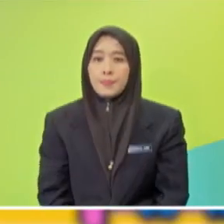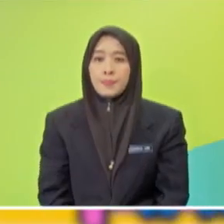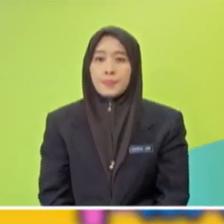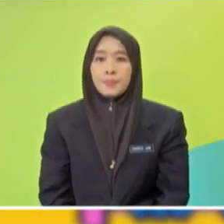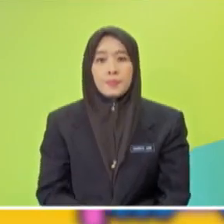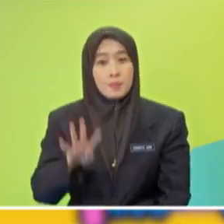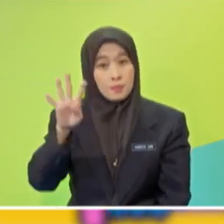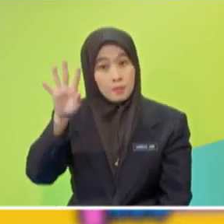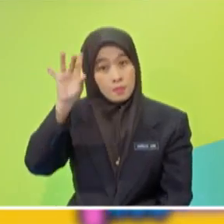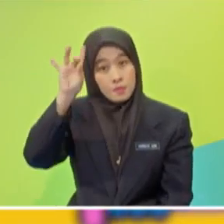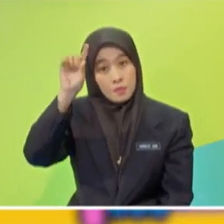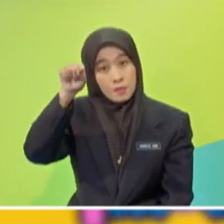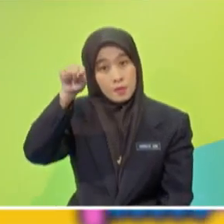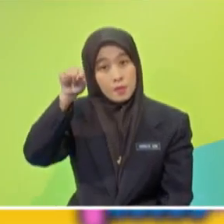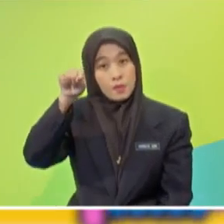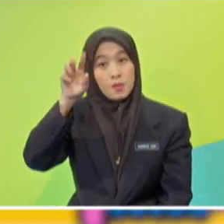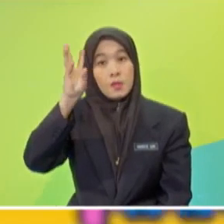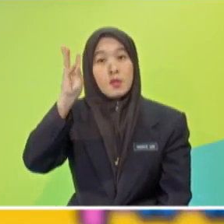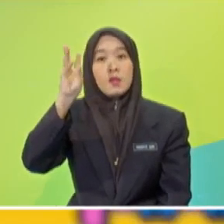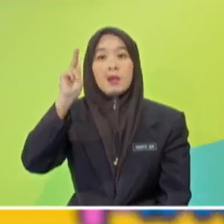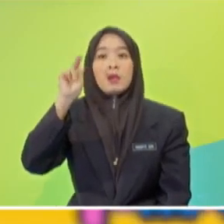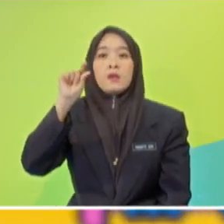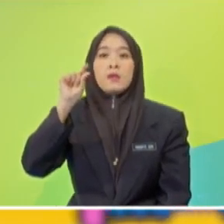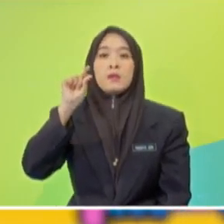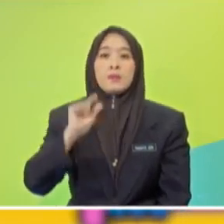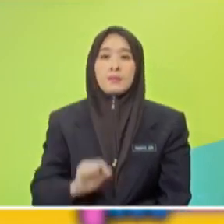48 40-an 6 Kg